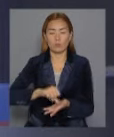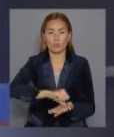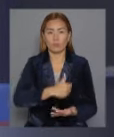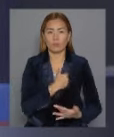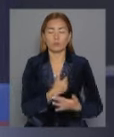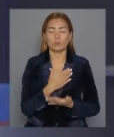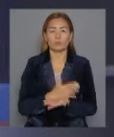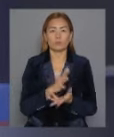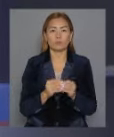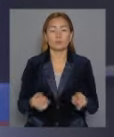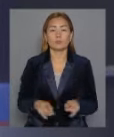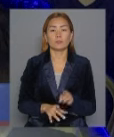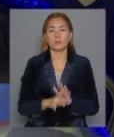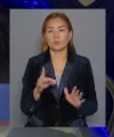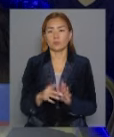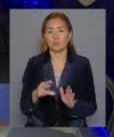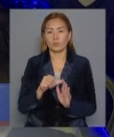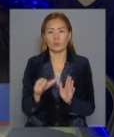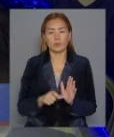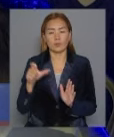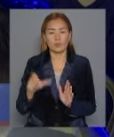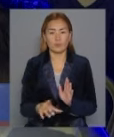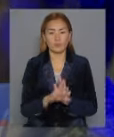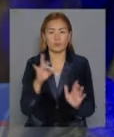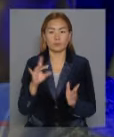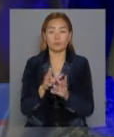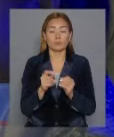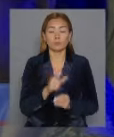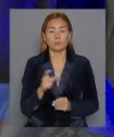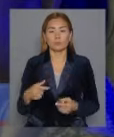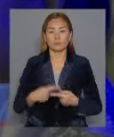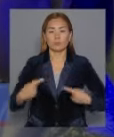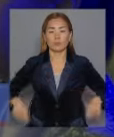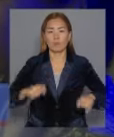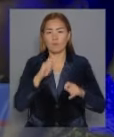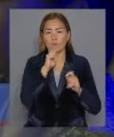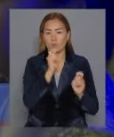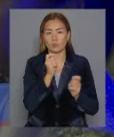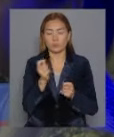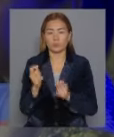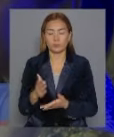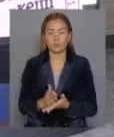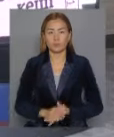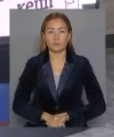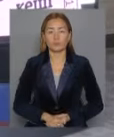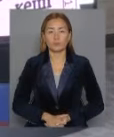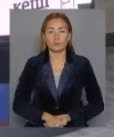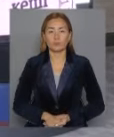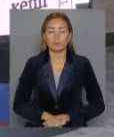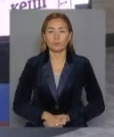ниет білдірген. Алайда іріктеліп, 16 қатысушы шыққан. Шараға қатысушыларға әртүрлі номинациялар, бағалы сыйлықтар